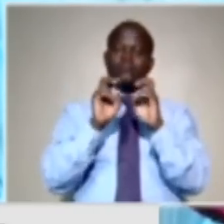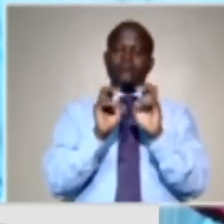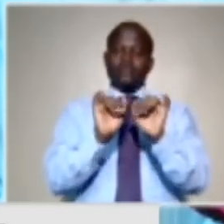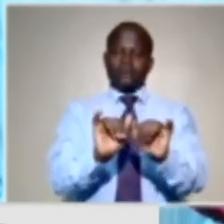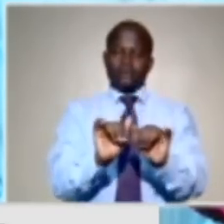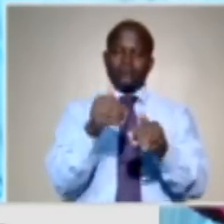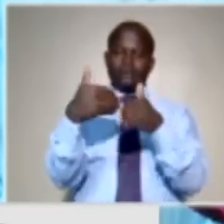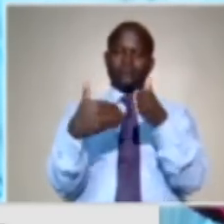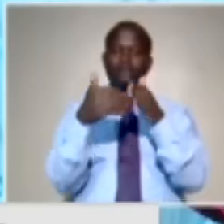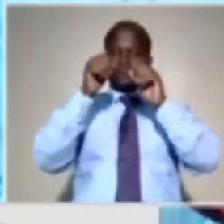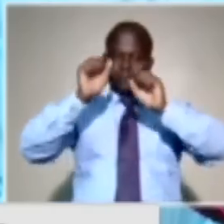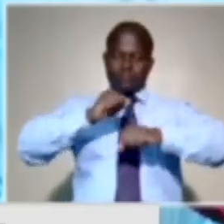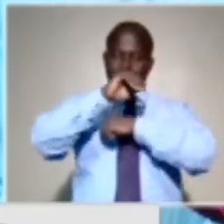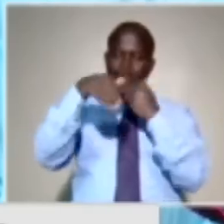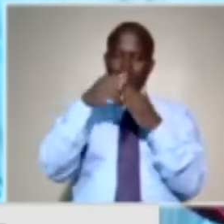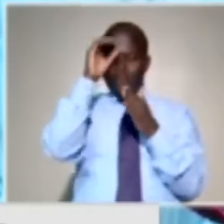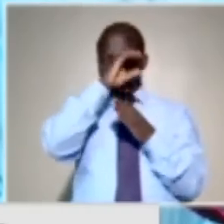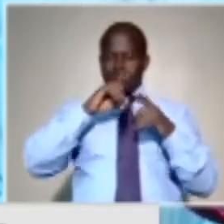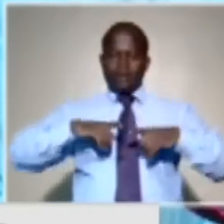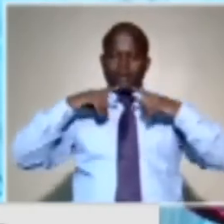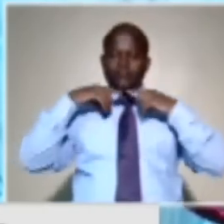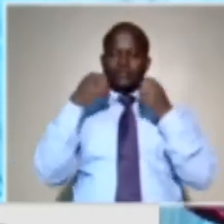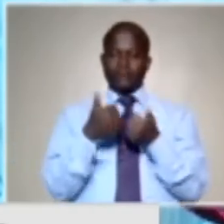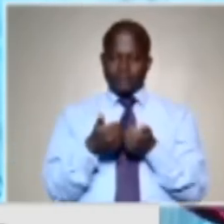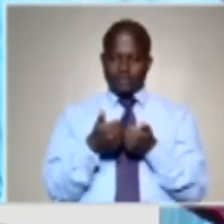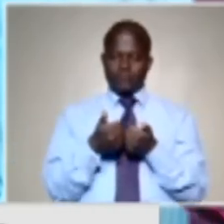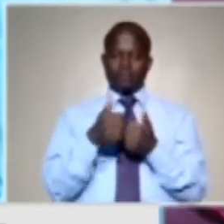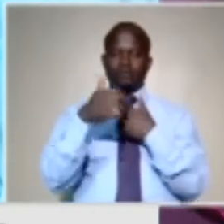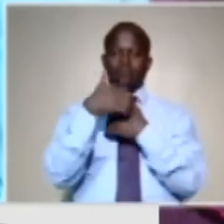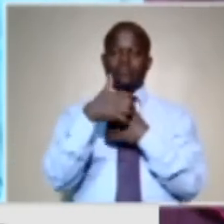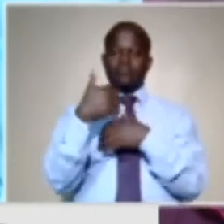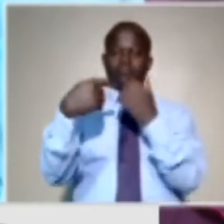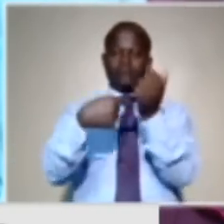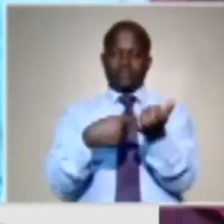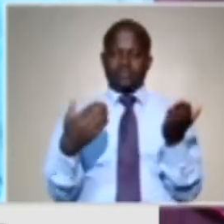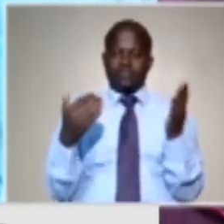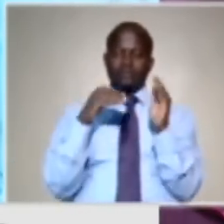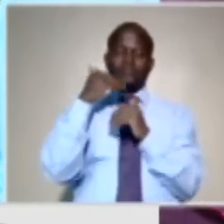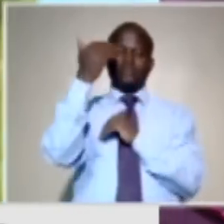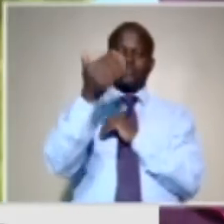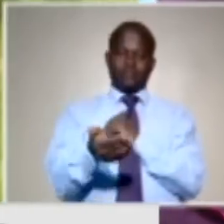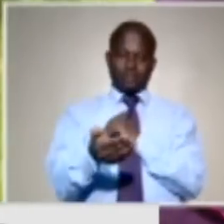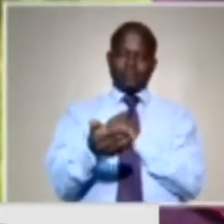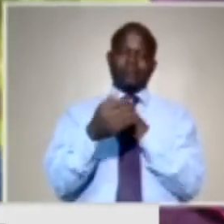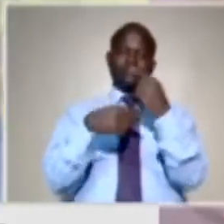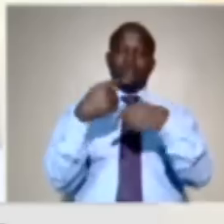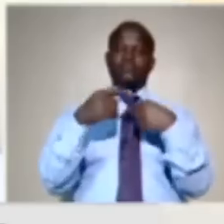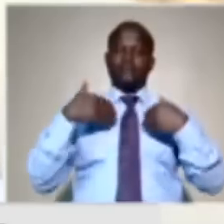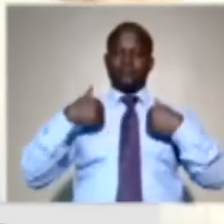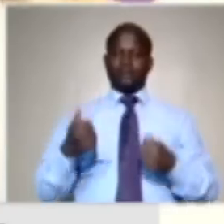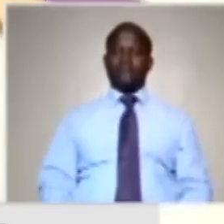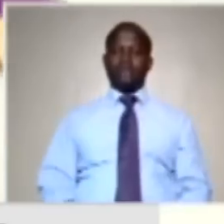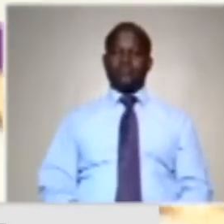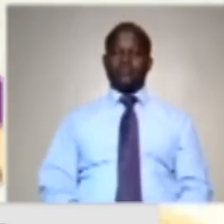hafi ko dushoboye tubashakira imibereho abakomeretse tubavuze hanyuma dukomeze ubuzima